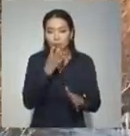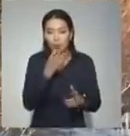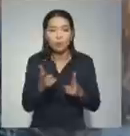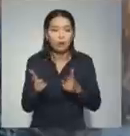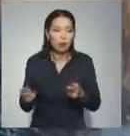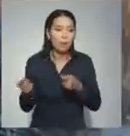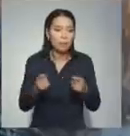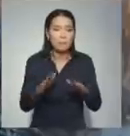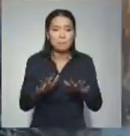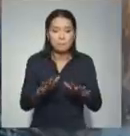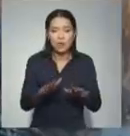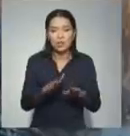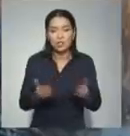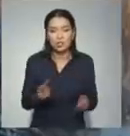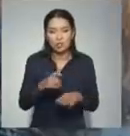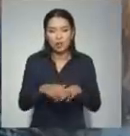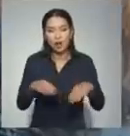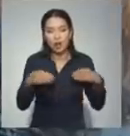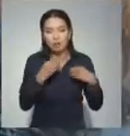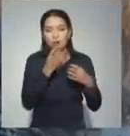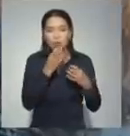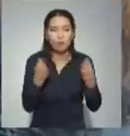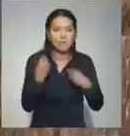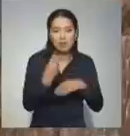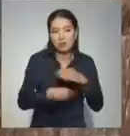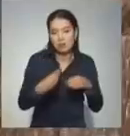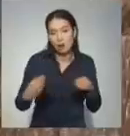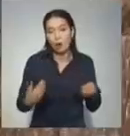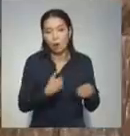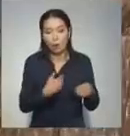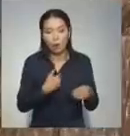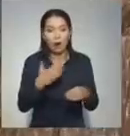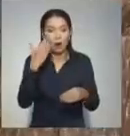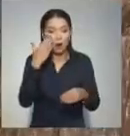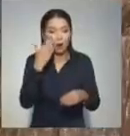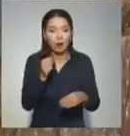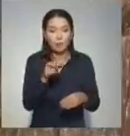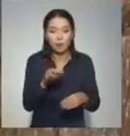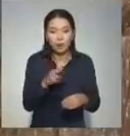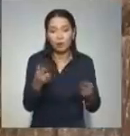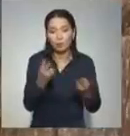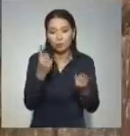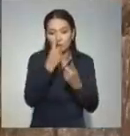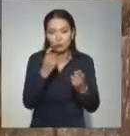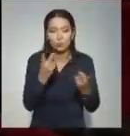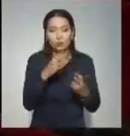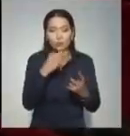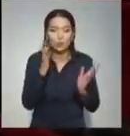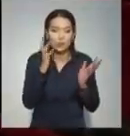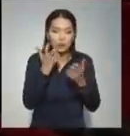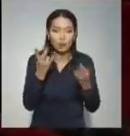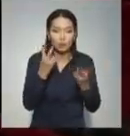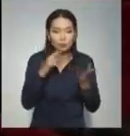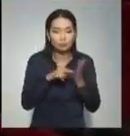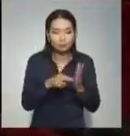и другие теплые вещи. Может, это спасет ситуацию. В Акимате Абая уверены, нужен более серьезный подход. На реконструкцию